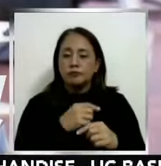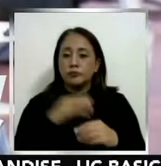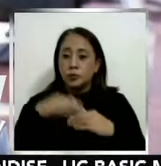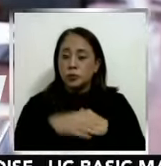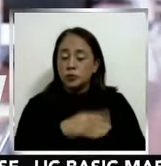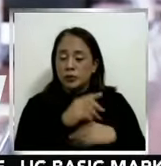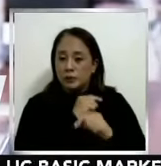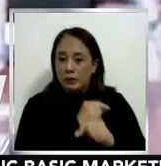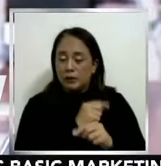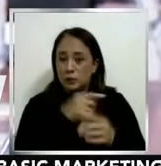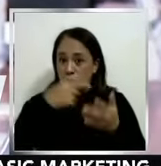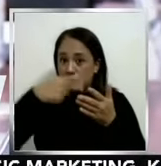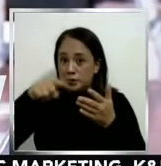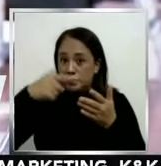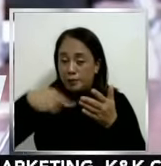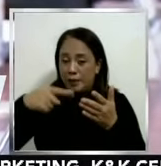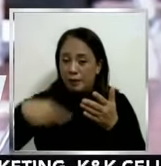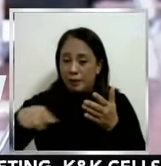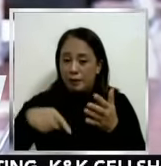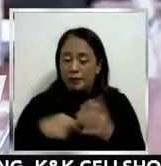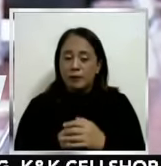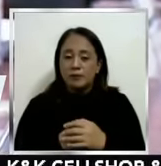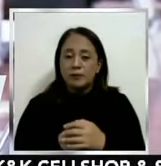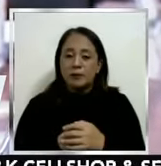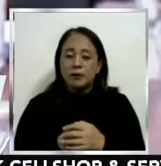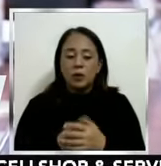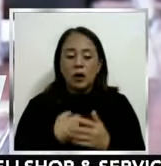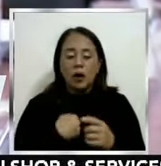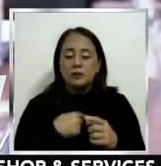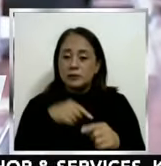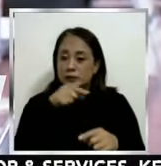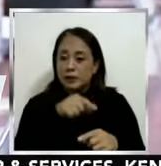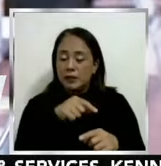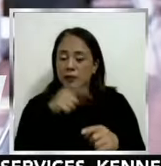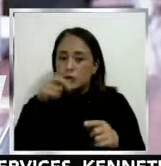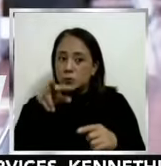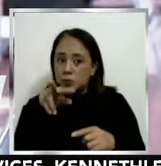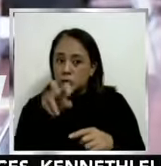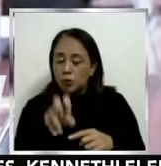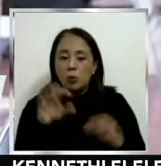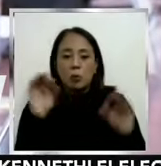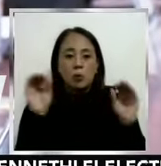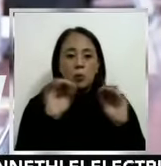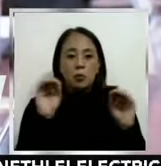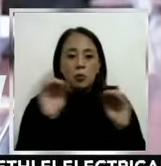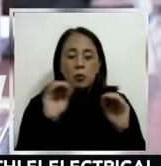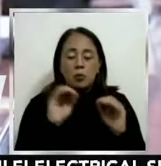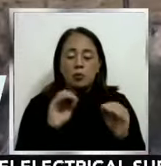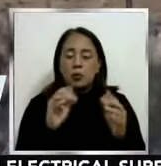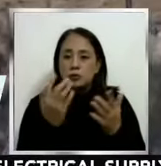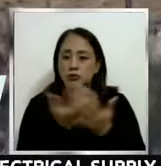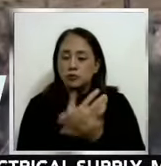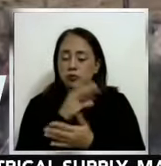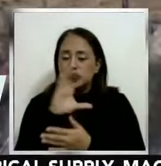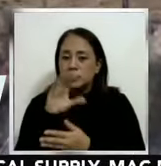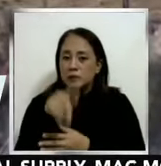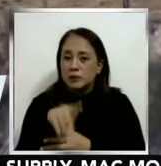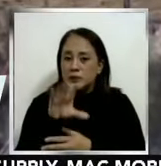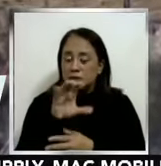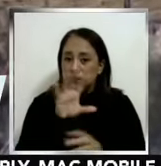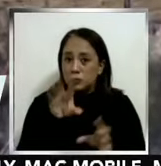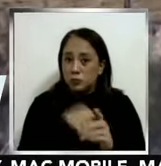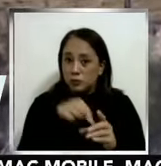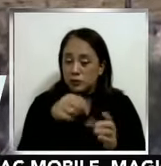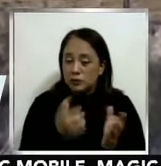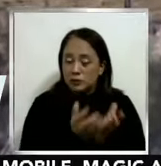it and the Coast Guard saw that there was no amended CPC yet covering this vessel. Masama naman ang